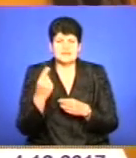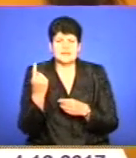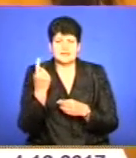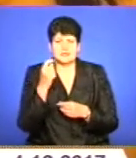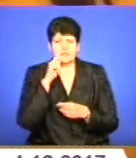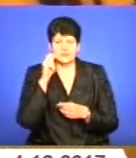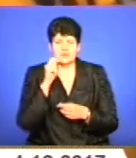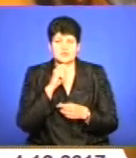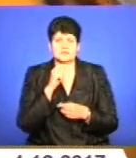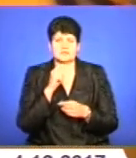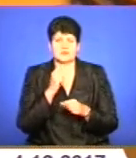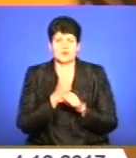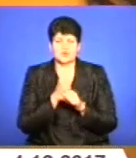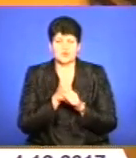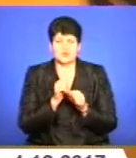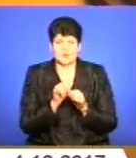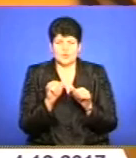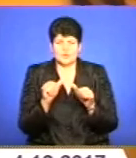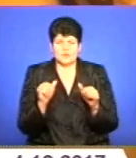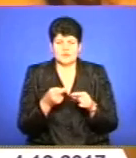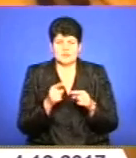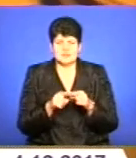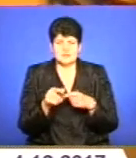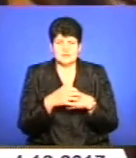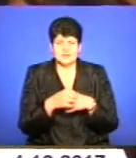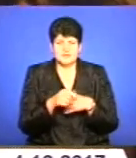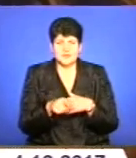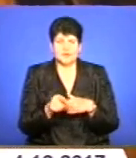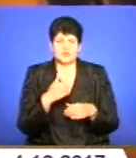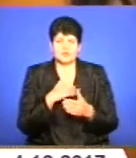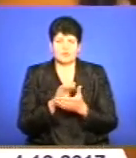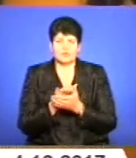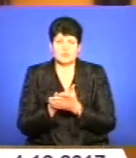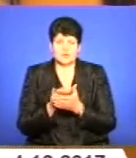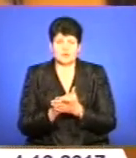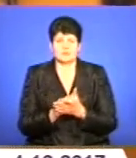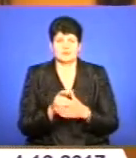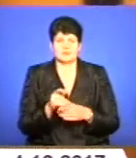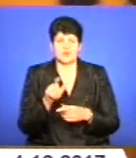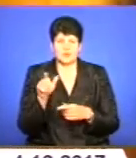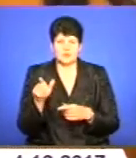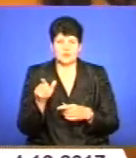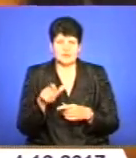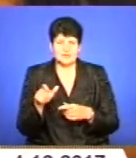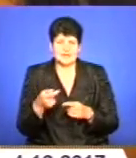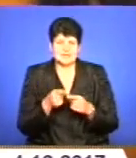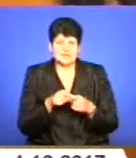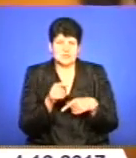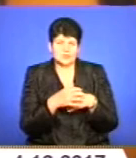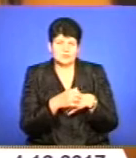офіційно розводить бомбейських кішок. Каже, відвідує виставки, аби познайомити людей із цією красивою, проте маловідомою